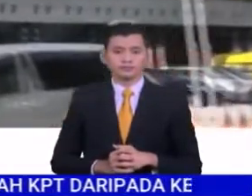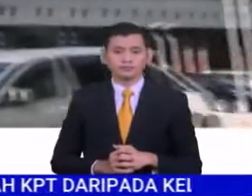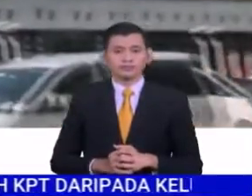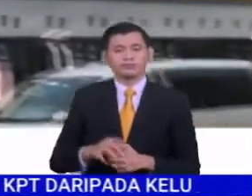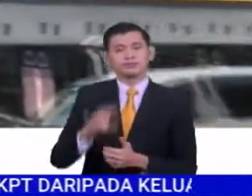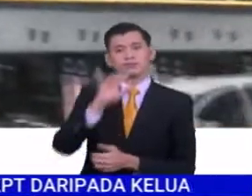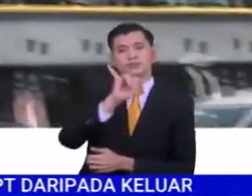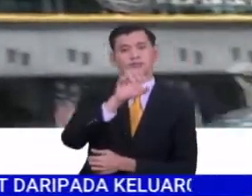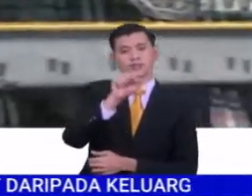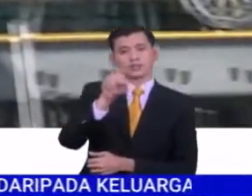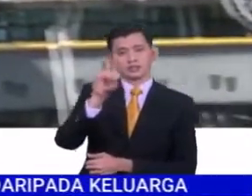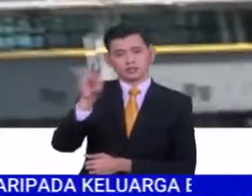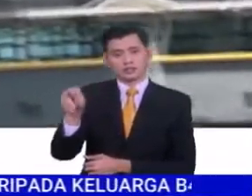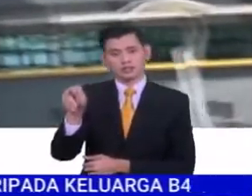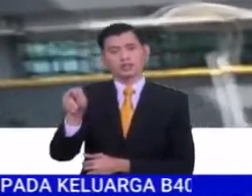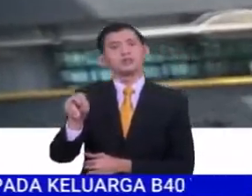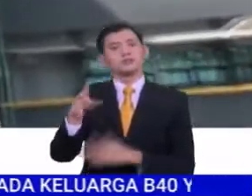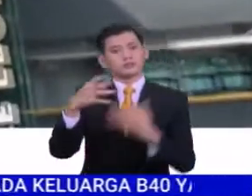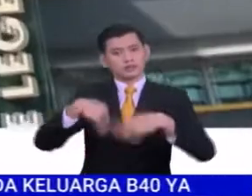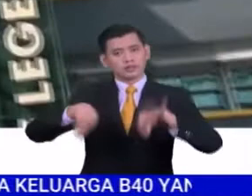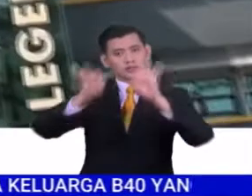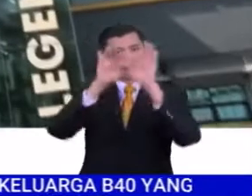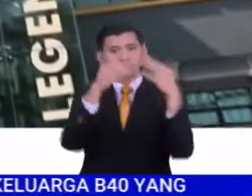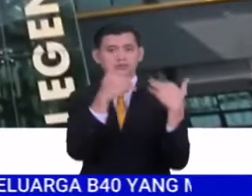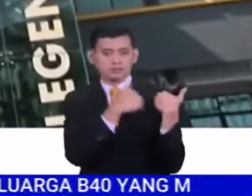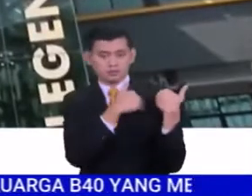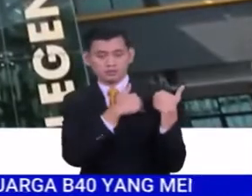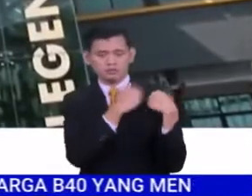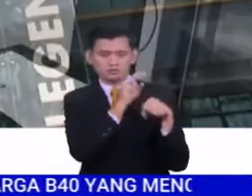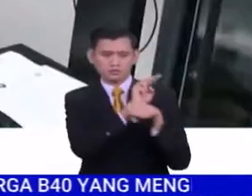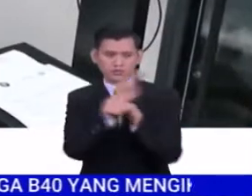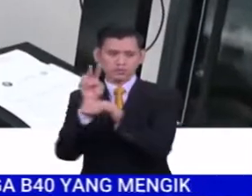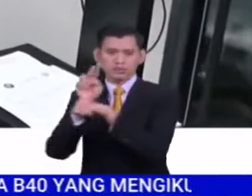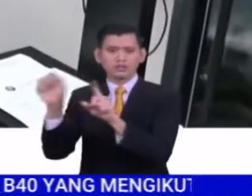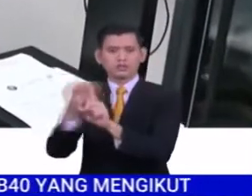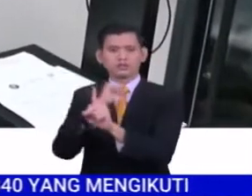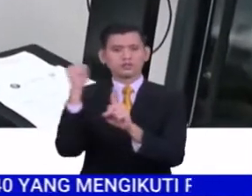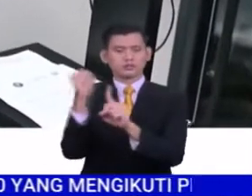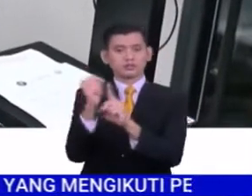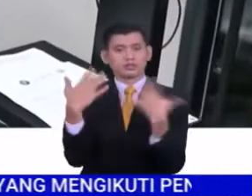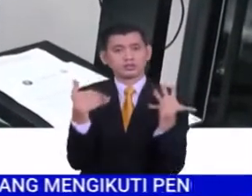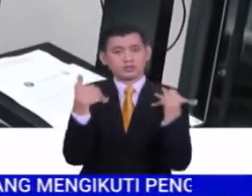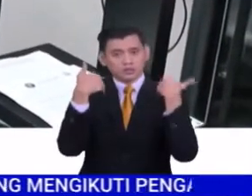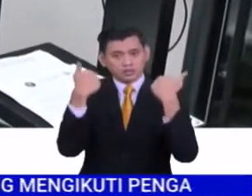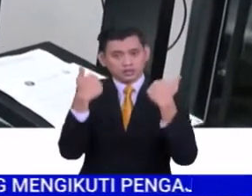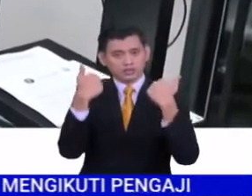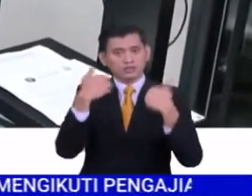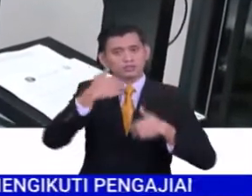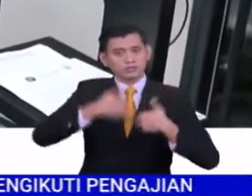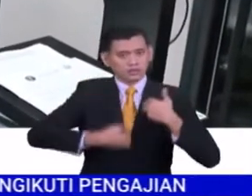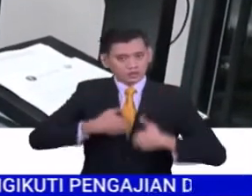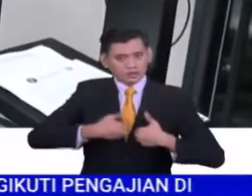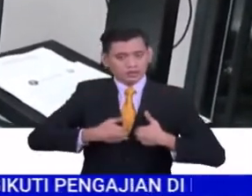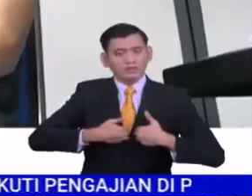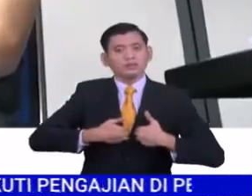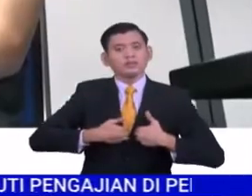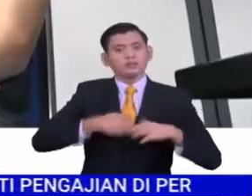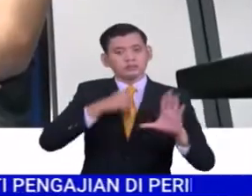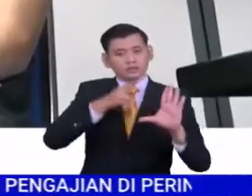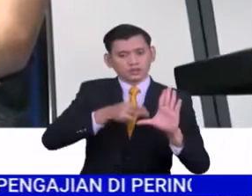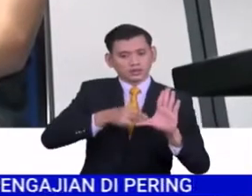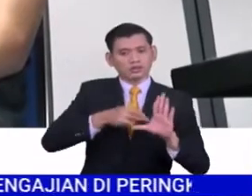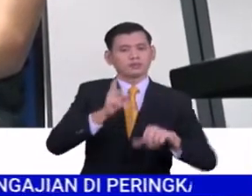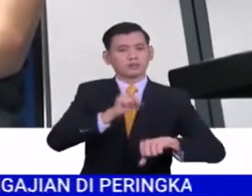Institut Sukan Negara ISN memainkan peranan penting memantau status fizikal dan psikologi atlet ketika dan